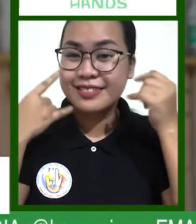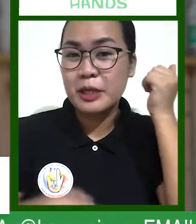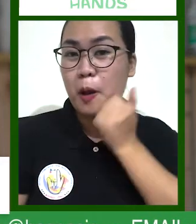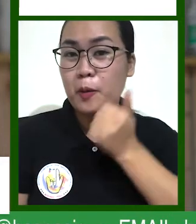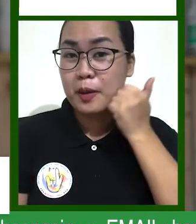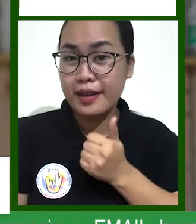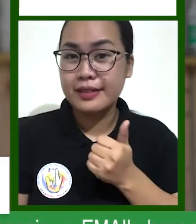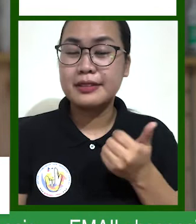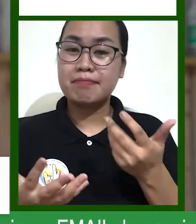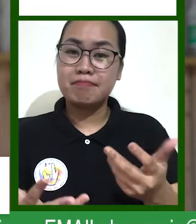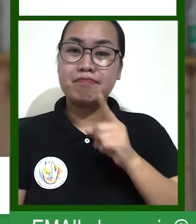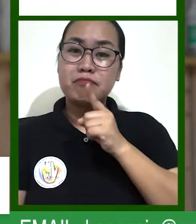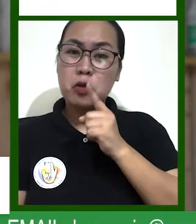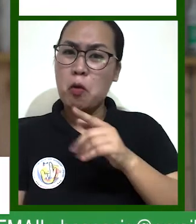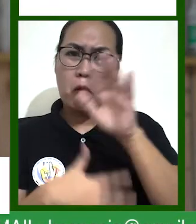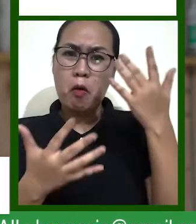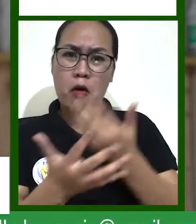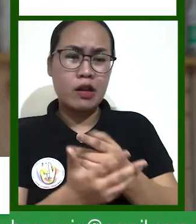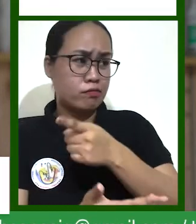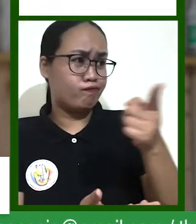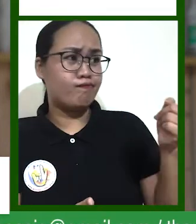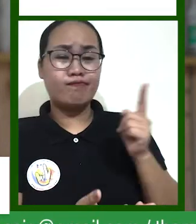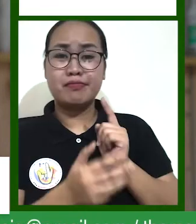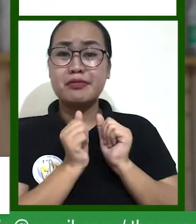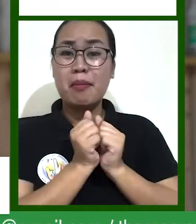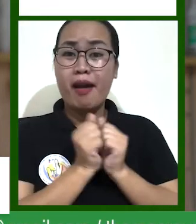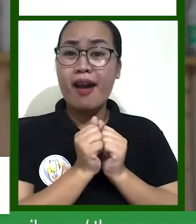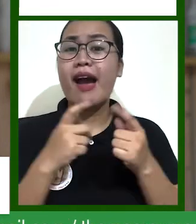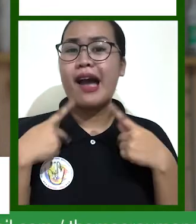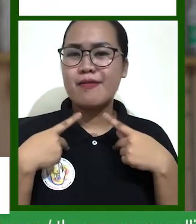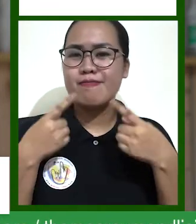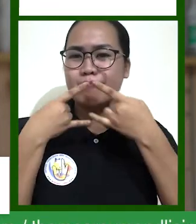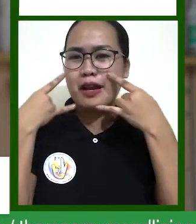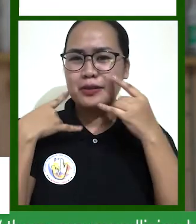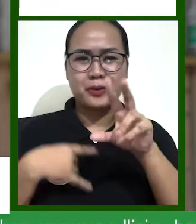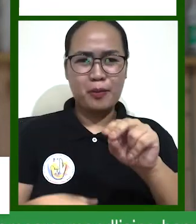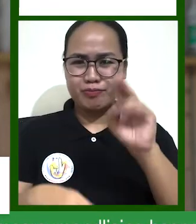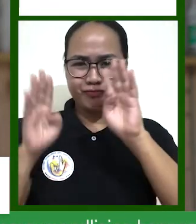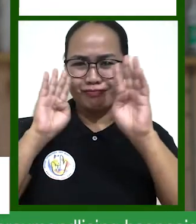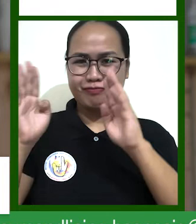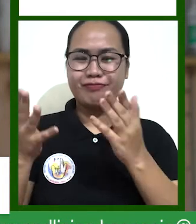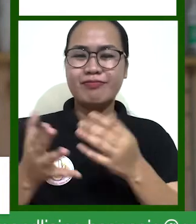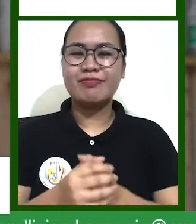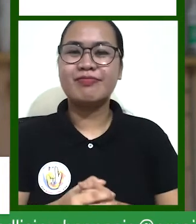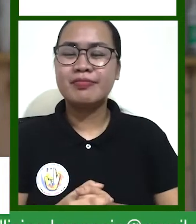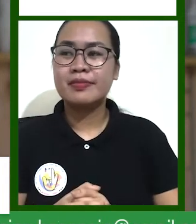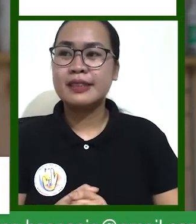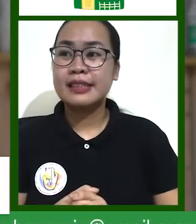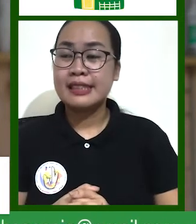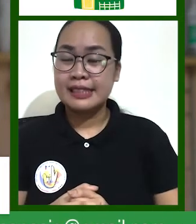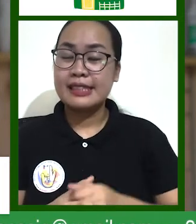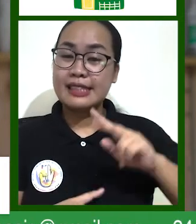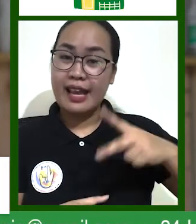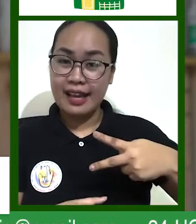Always, ha? Diba? Siyempre, lahat po sila dito, kasama ko, naka-face mask po. Okay, mag-alala. Of course, pangalawa, ang ating